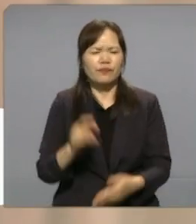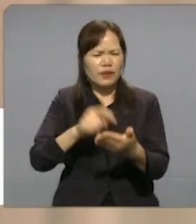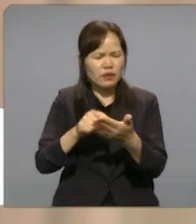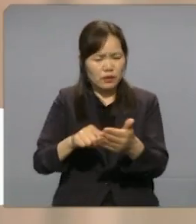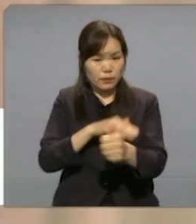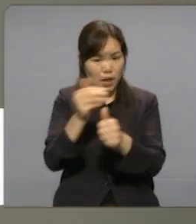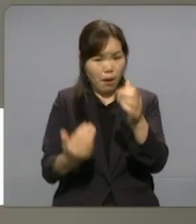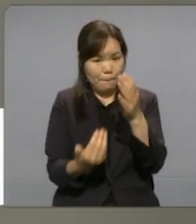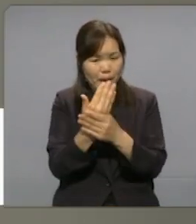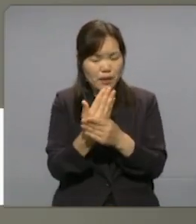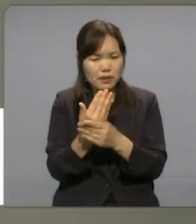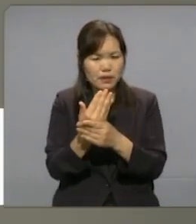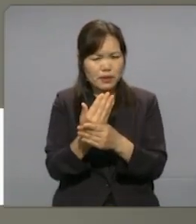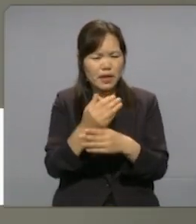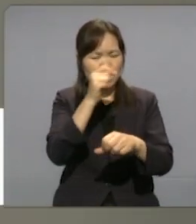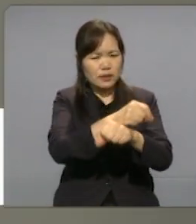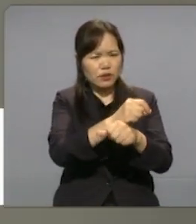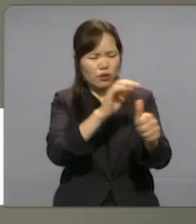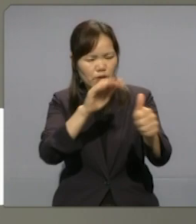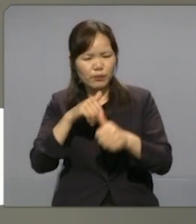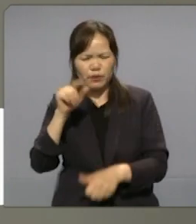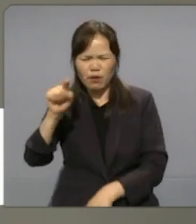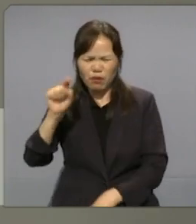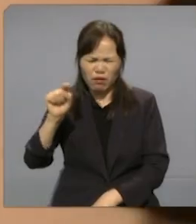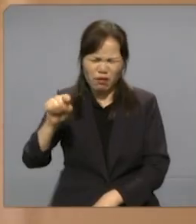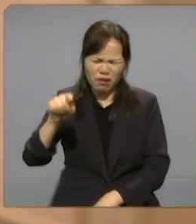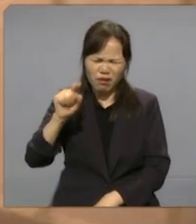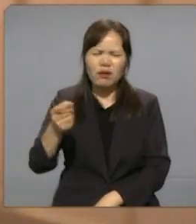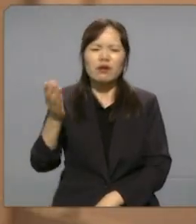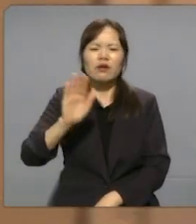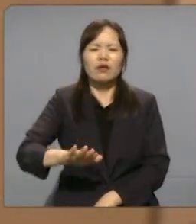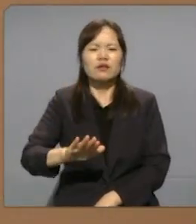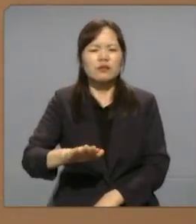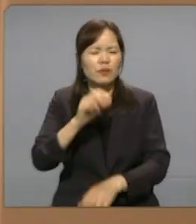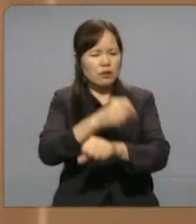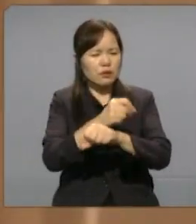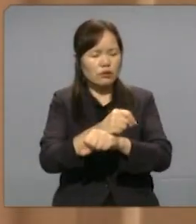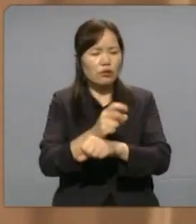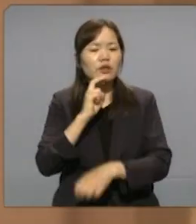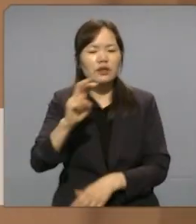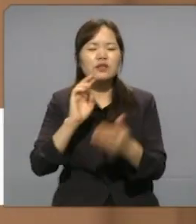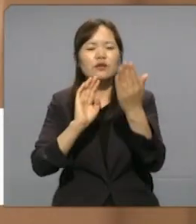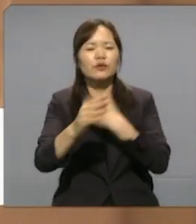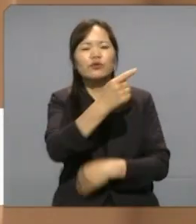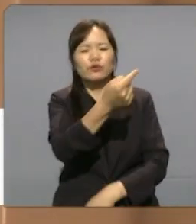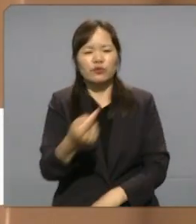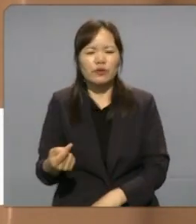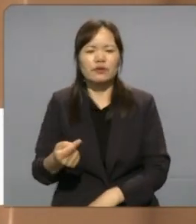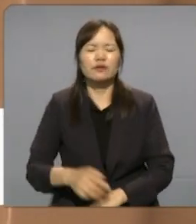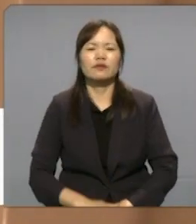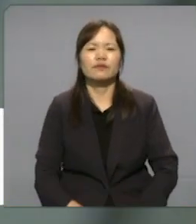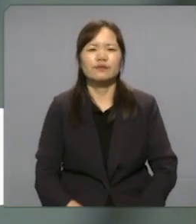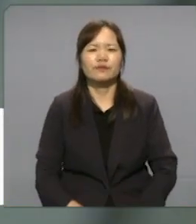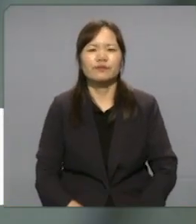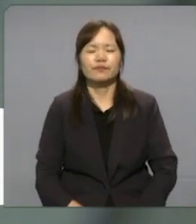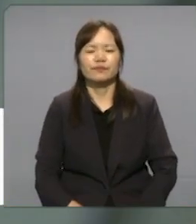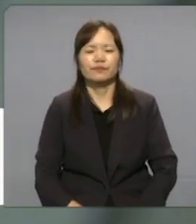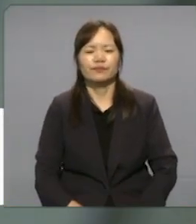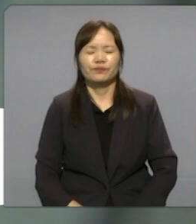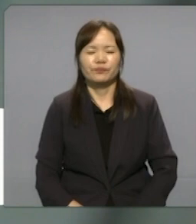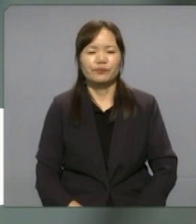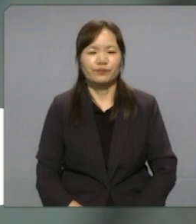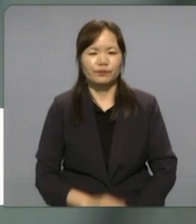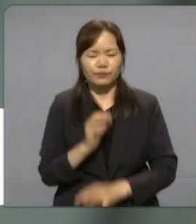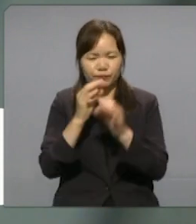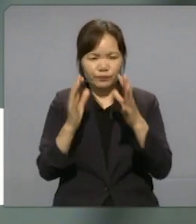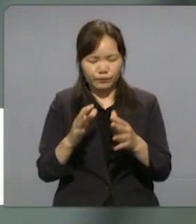상황이 벌어지면 교정 직원을 호출하는 비상벨을 여러 차례 눌렀지만 직원은 20여 분 뒤에 현장에 나타났습니다. 그